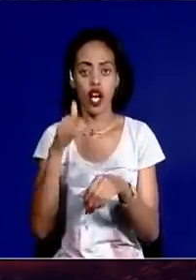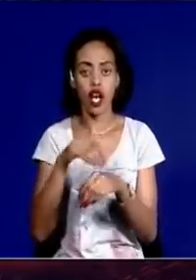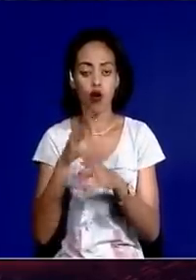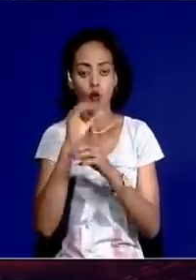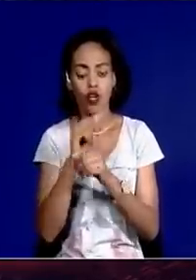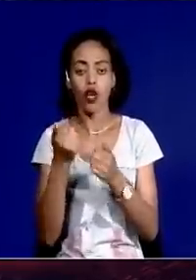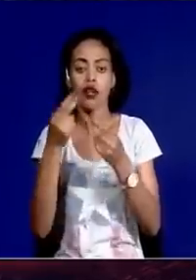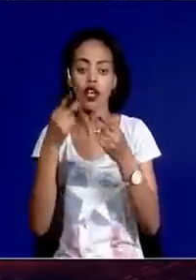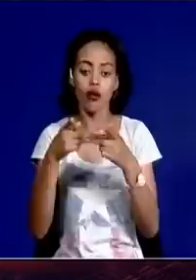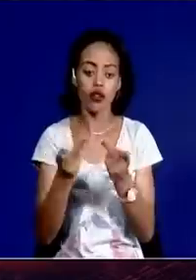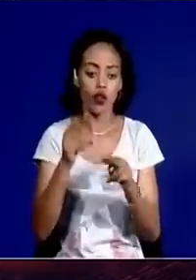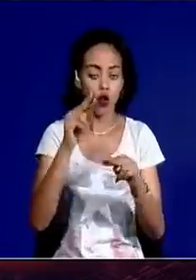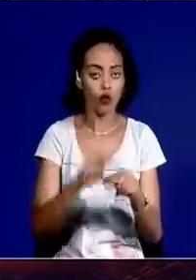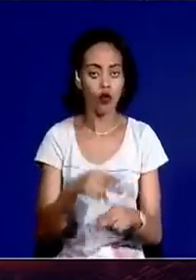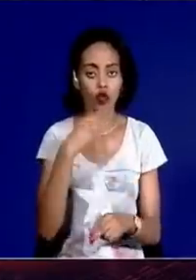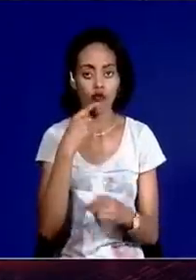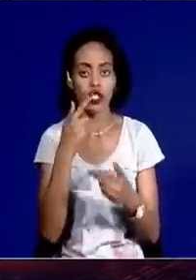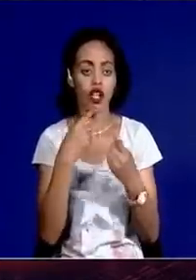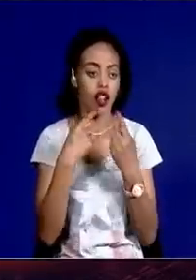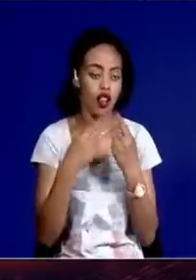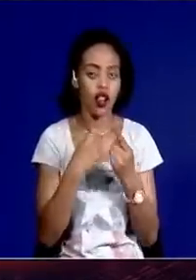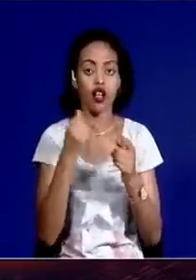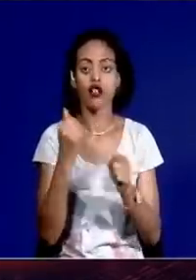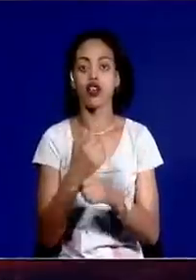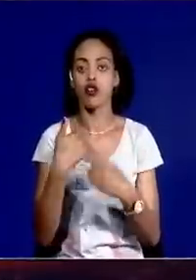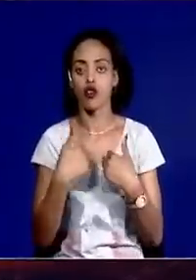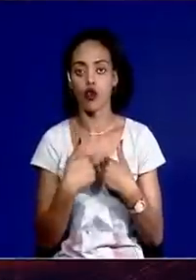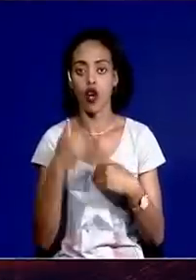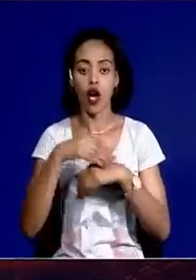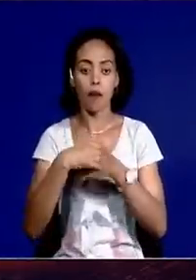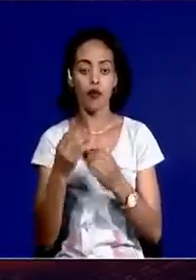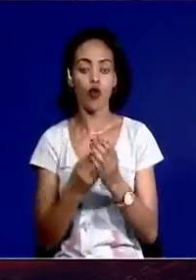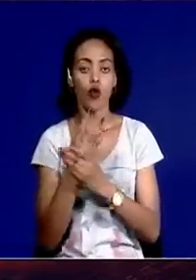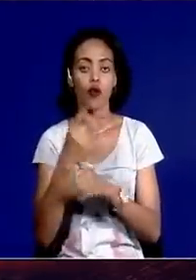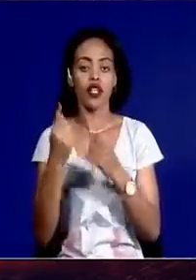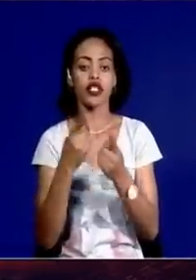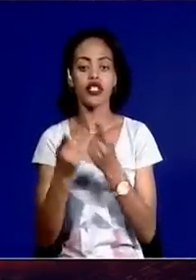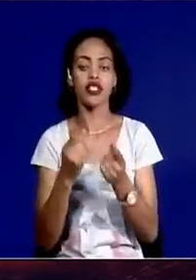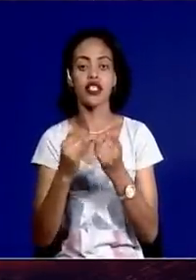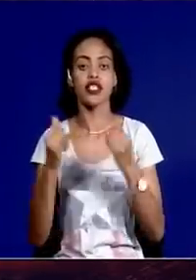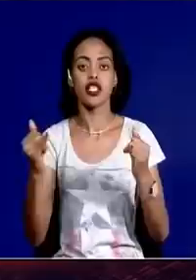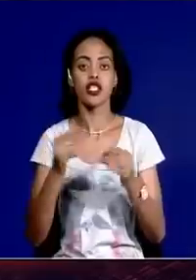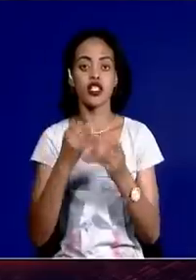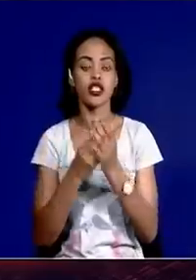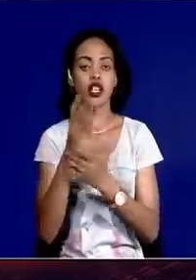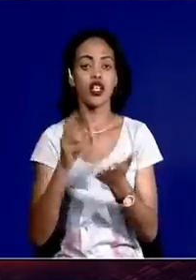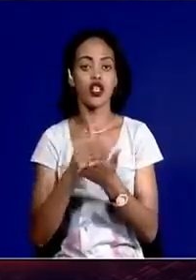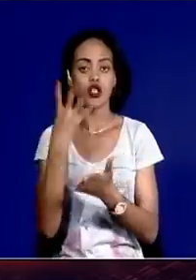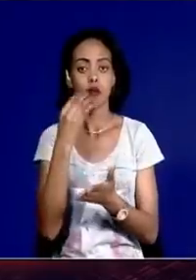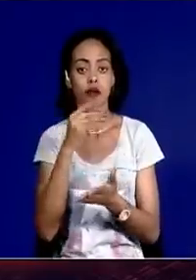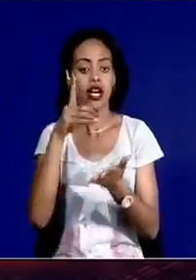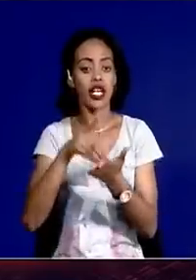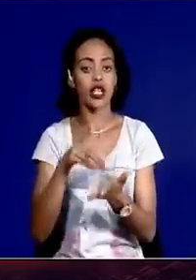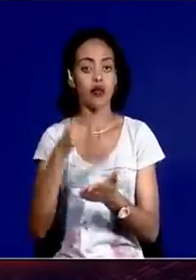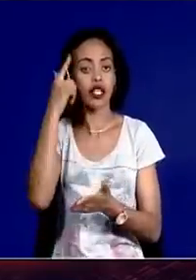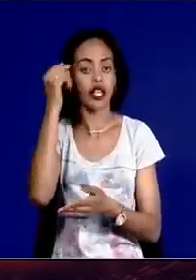ምንታይ እዩ ከቕምጦ ከም ዘሎ ናተነጋገረ እዩ ክሰርሐ ዘሎ ኣብ ቢሮ ልምዓት ከተማ ንግድን ኢንዳስትሪን ዳይረክተር ሓምለዋይ ልምዓትን ፅባቐ ከተማታት ትግራይ